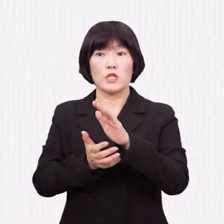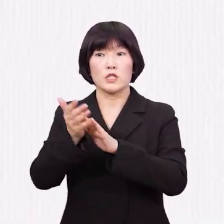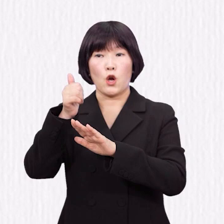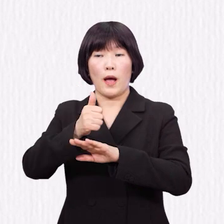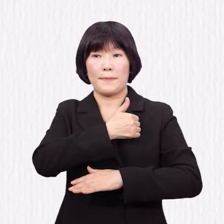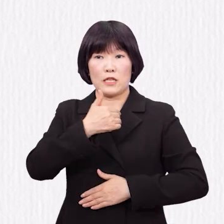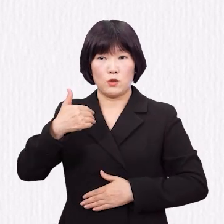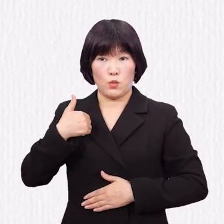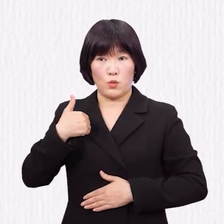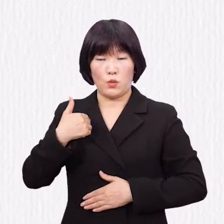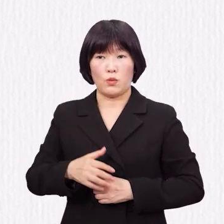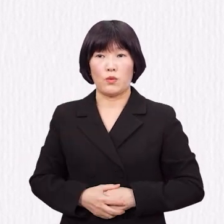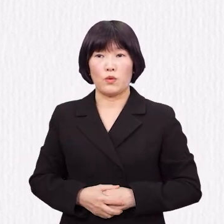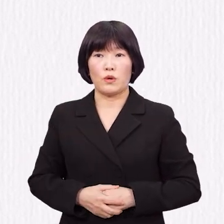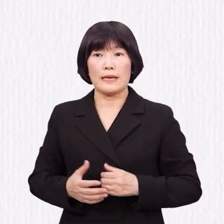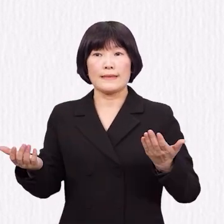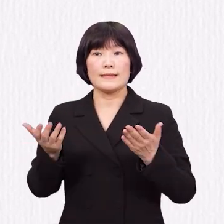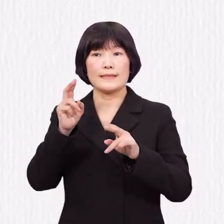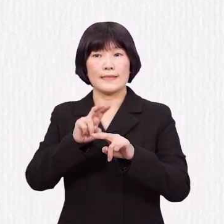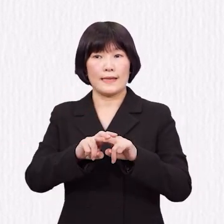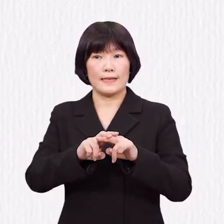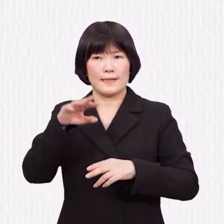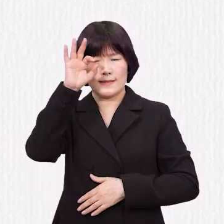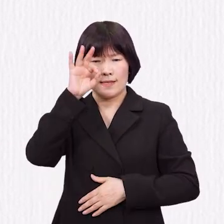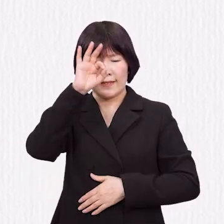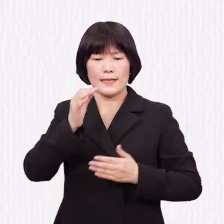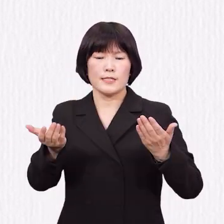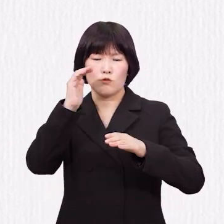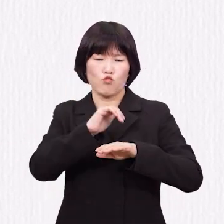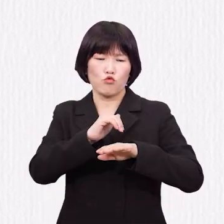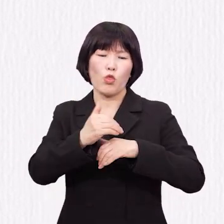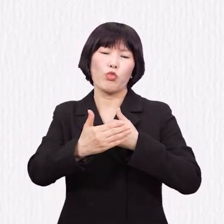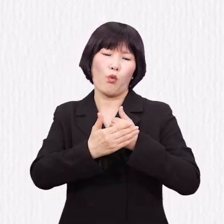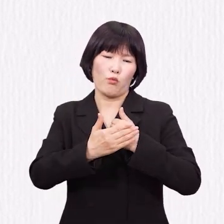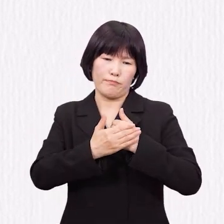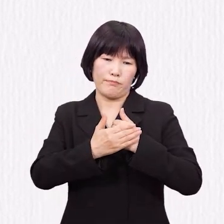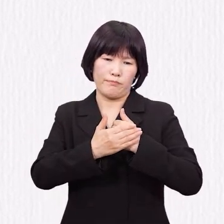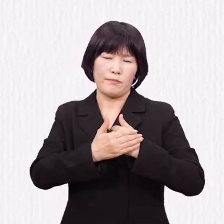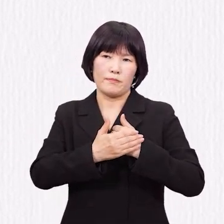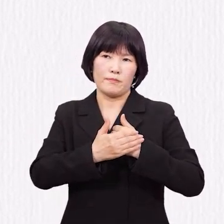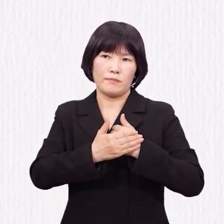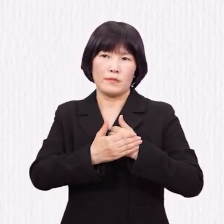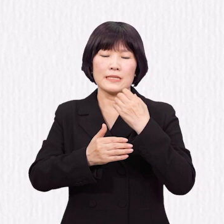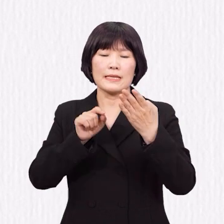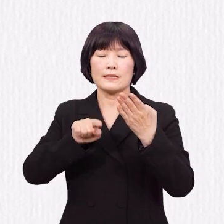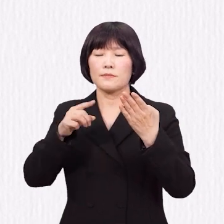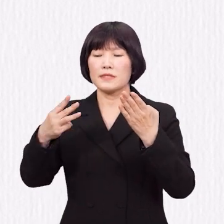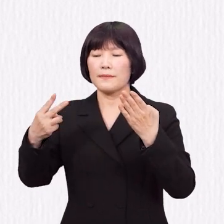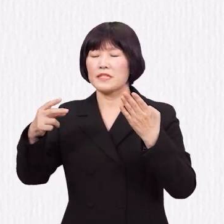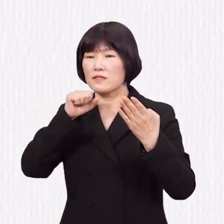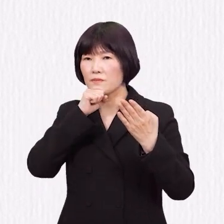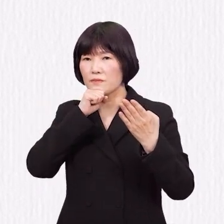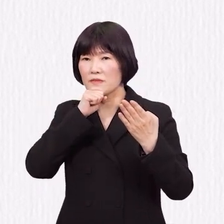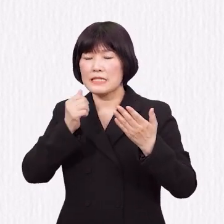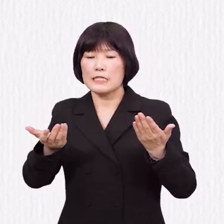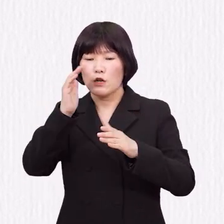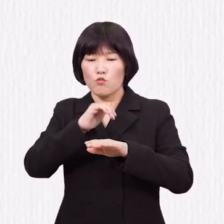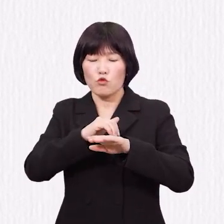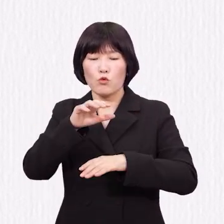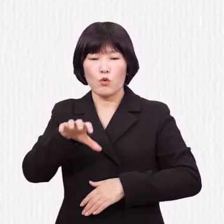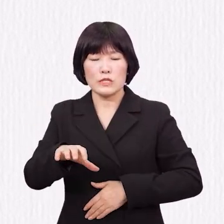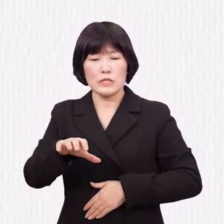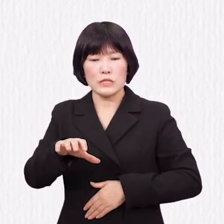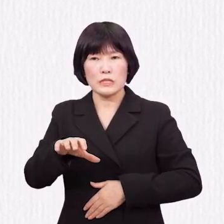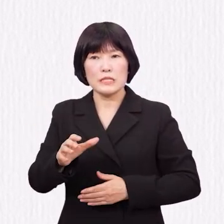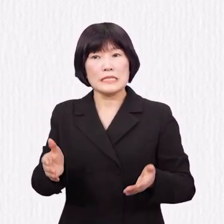항목에서 일자리를 찾는데 직업훈련이 도움이 되었다 4.32점, 직업훈련장의 시설에 대한